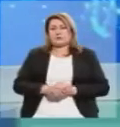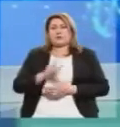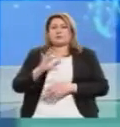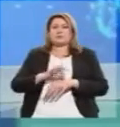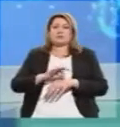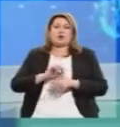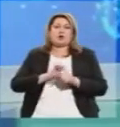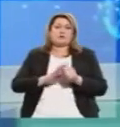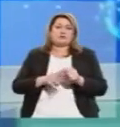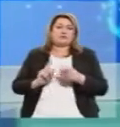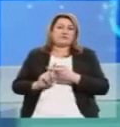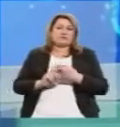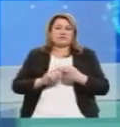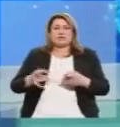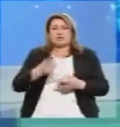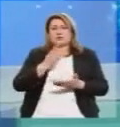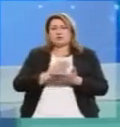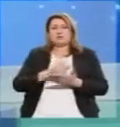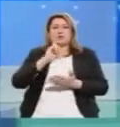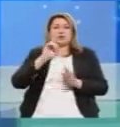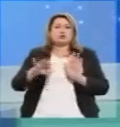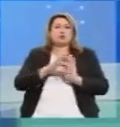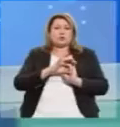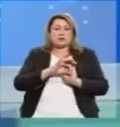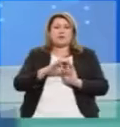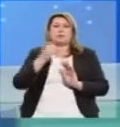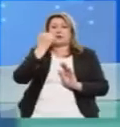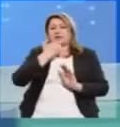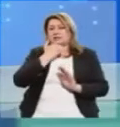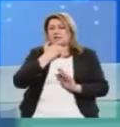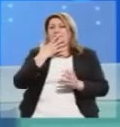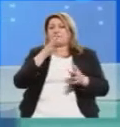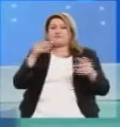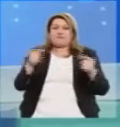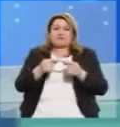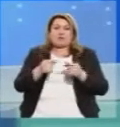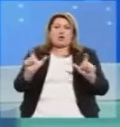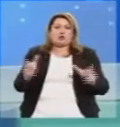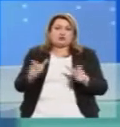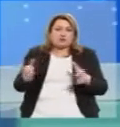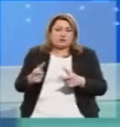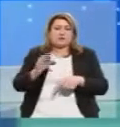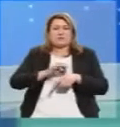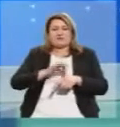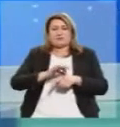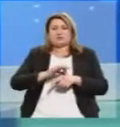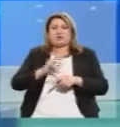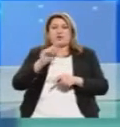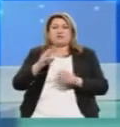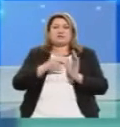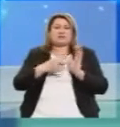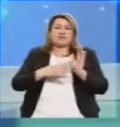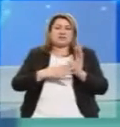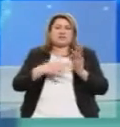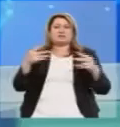По заболеваемости коронавирусной инфекцией регион находится в зеленой зоне. Благодаря своевременно введенным ограничениям заболеваемость